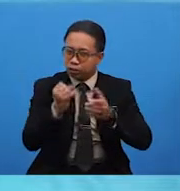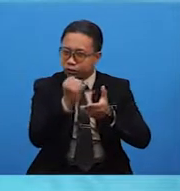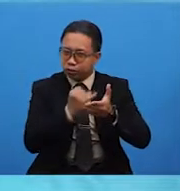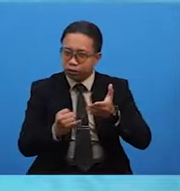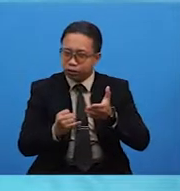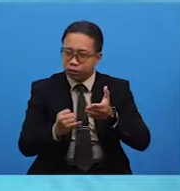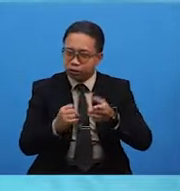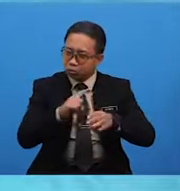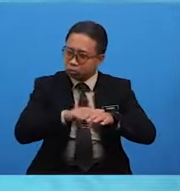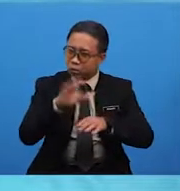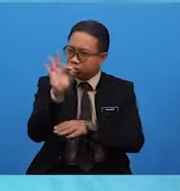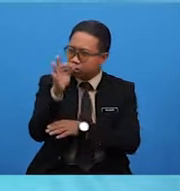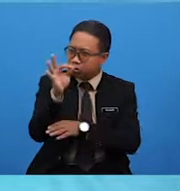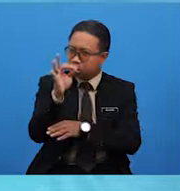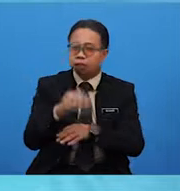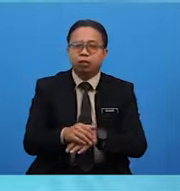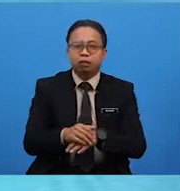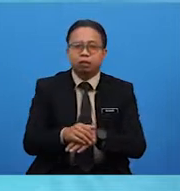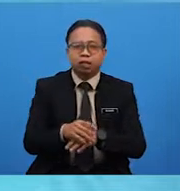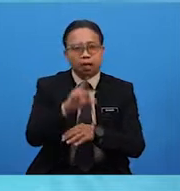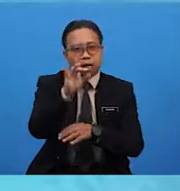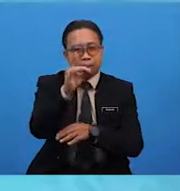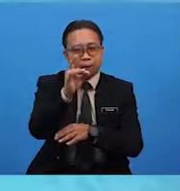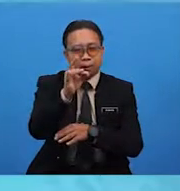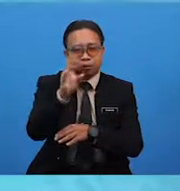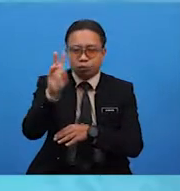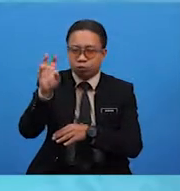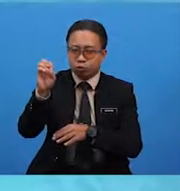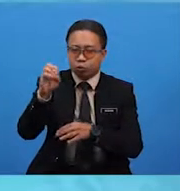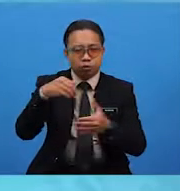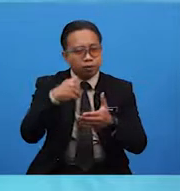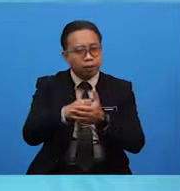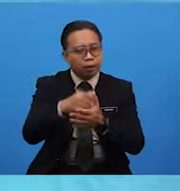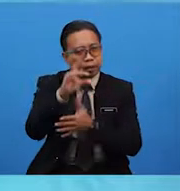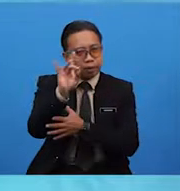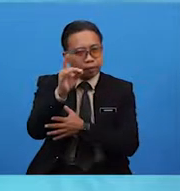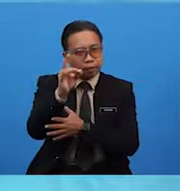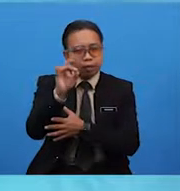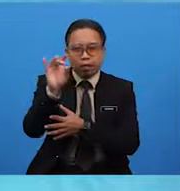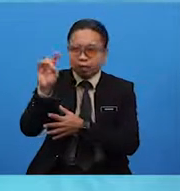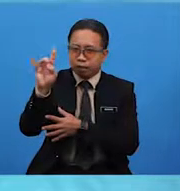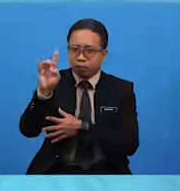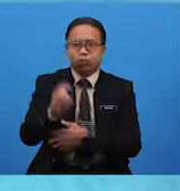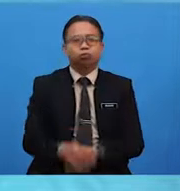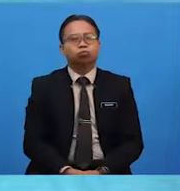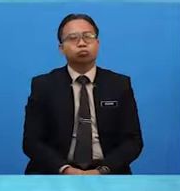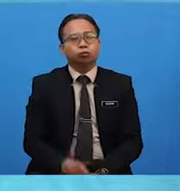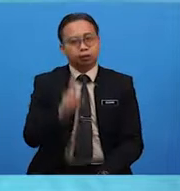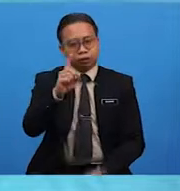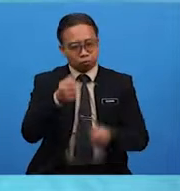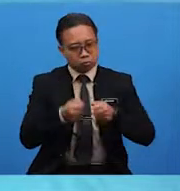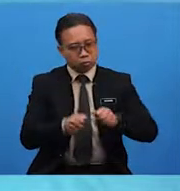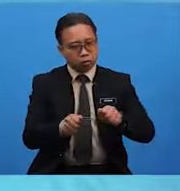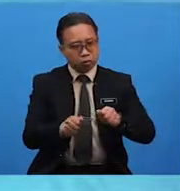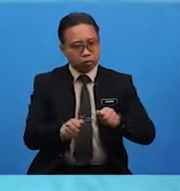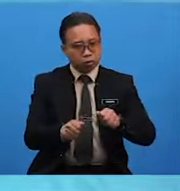kurun ke-19 yaitu dari tahun 1870 hingga 1880 hanya sebagai satu aliran dan gaya seni